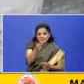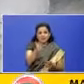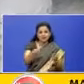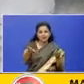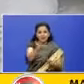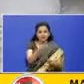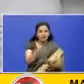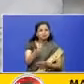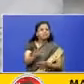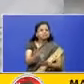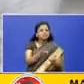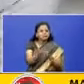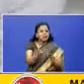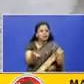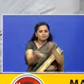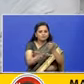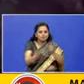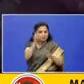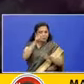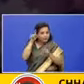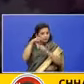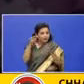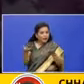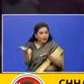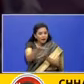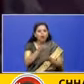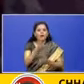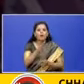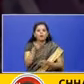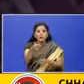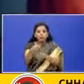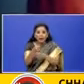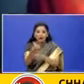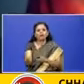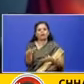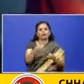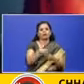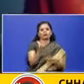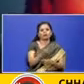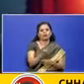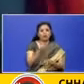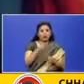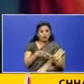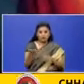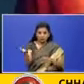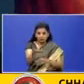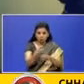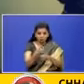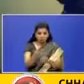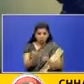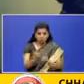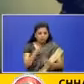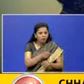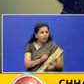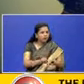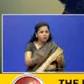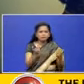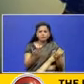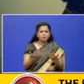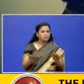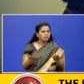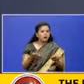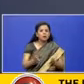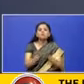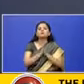में महत्व स्थापित किया गया है। इनके सहयोग के बिना छठ की पूजा संपन्न ही नहीं हो सकती। छठ का